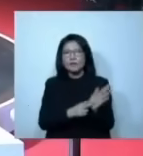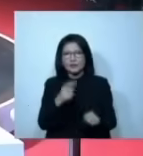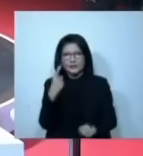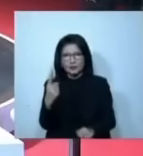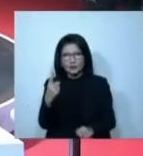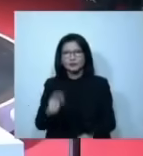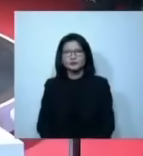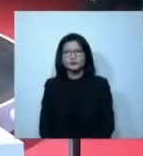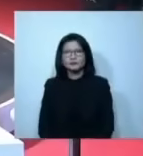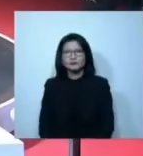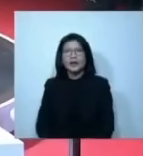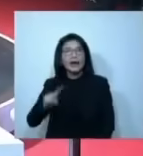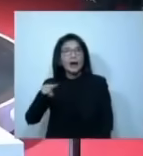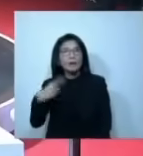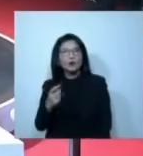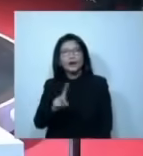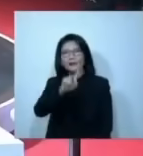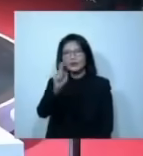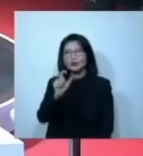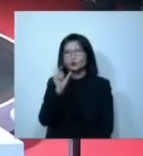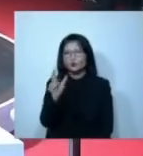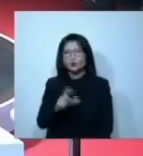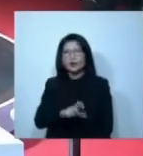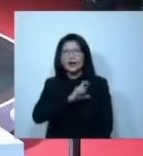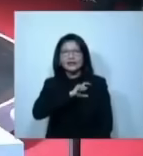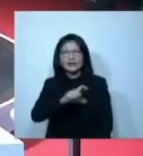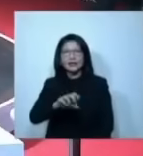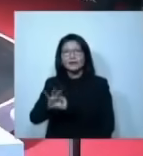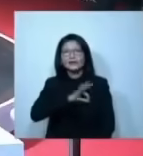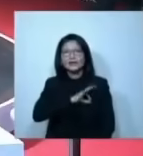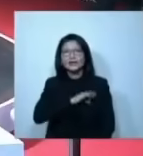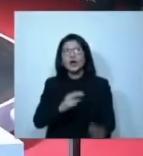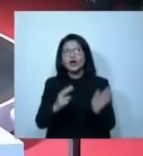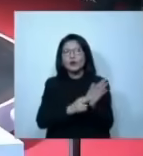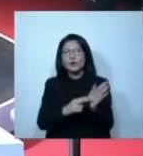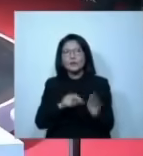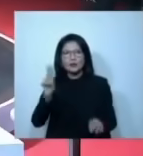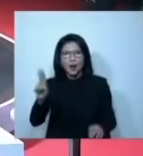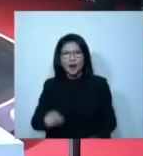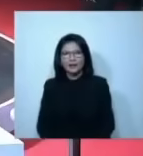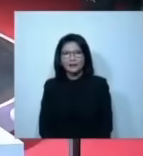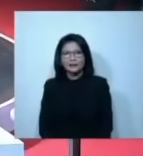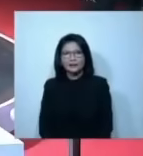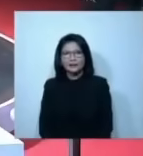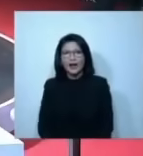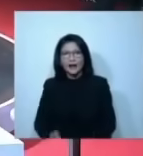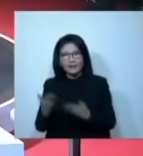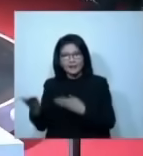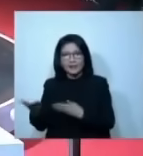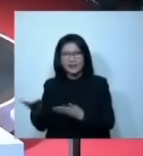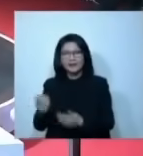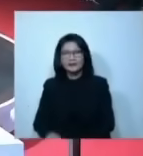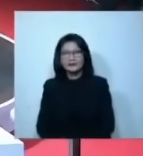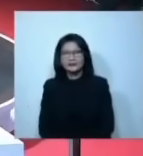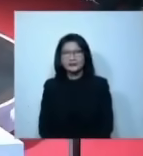melihat mana jawaban yang sudah mengendap sudah terinternalisasi menjadi pikiran dan bahasanya sendiri dan